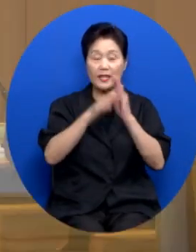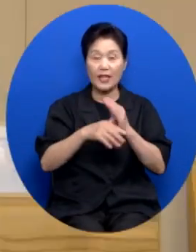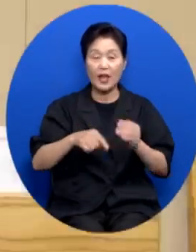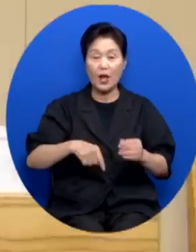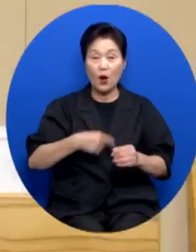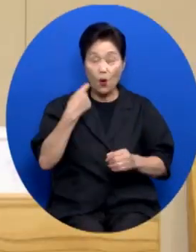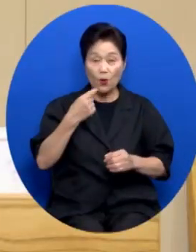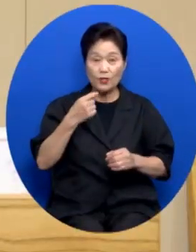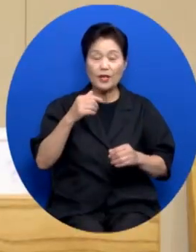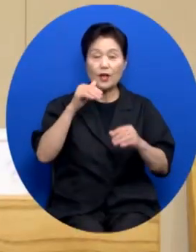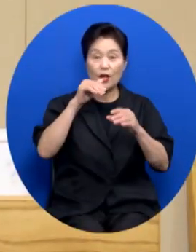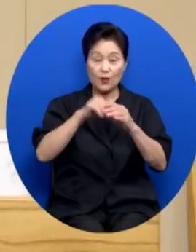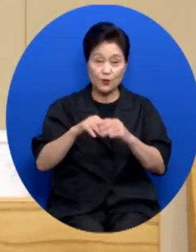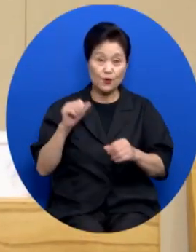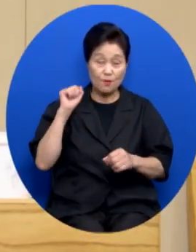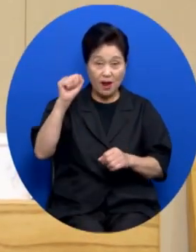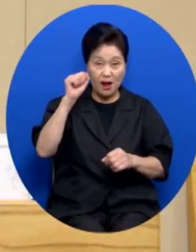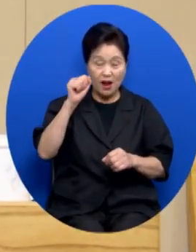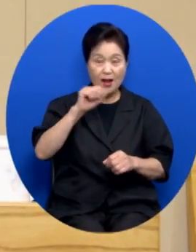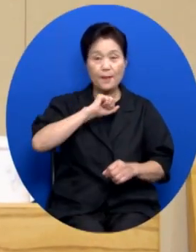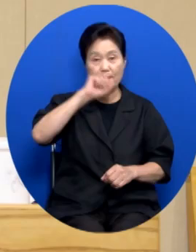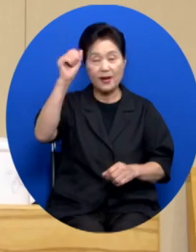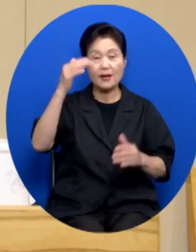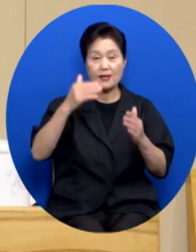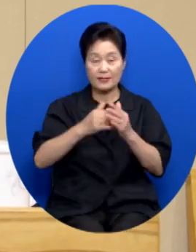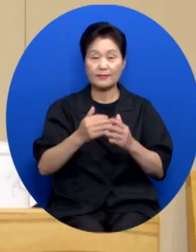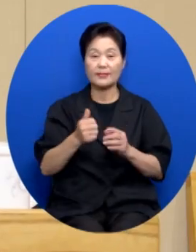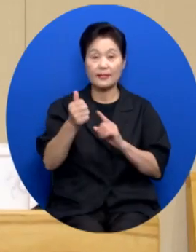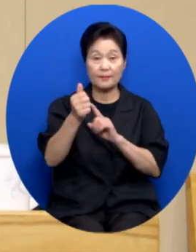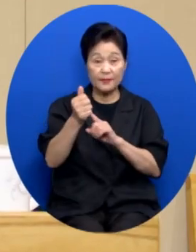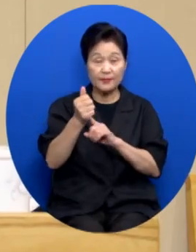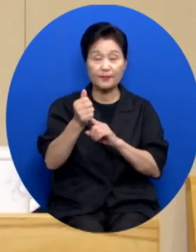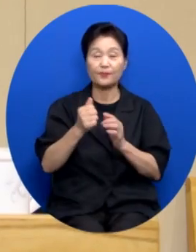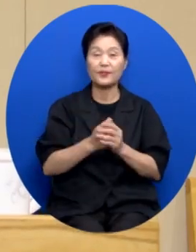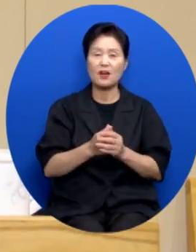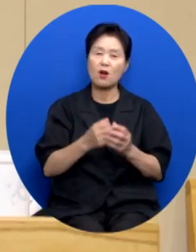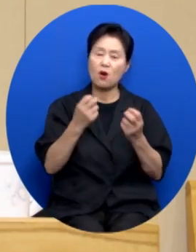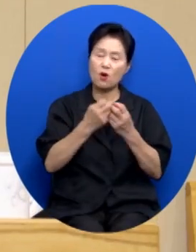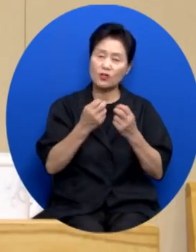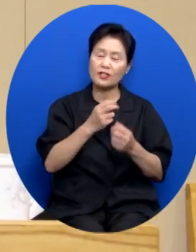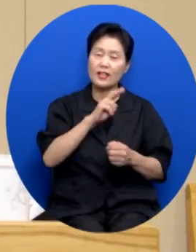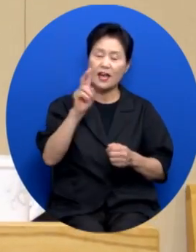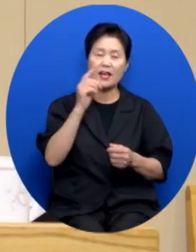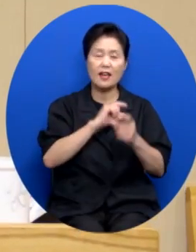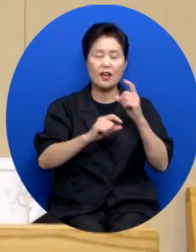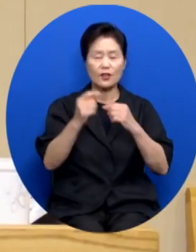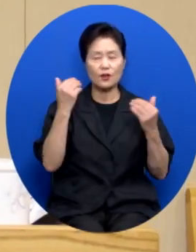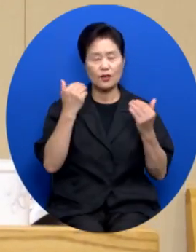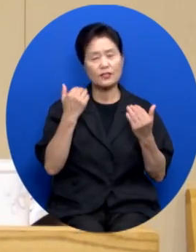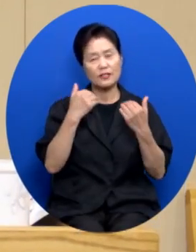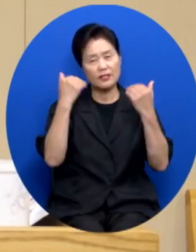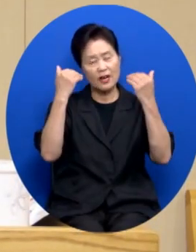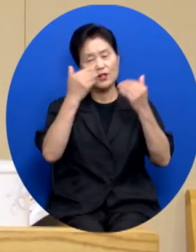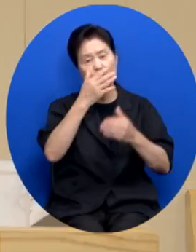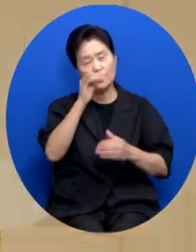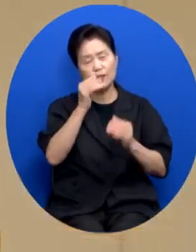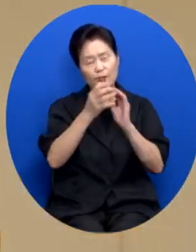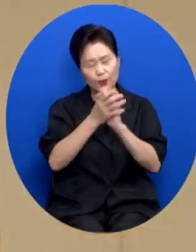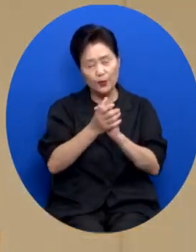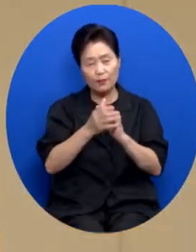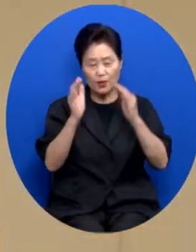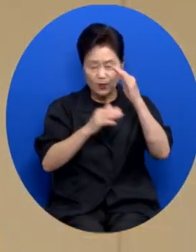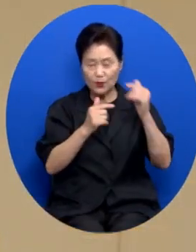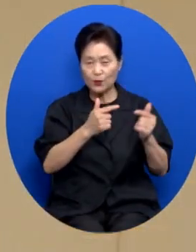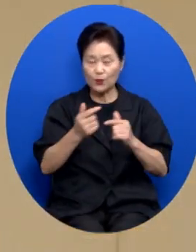출마해 당선됐습니다. 양대식 신임 이사장은 GMS가 어떻게 하면 더 성장할 수 있을지 기도하면서